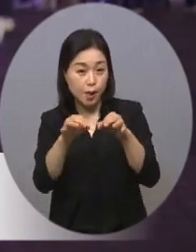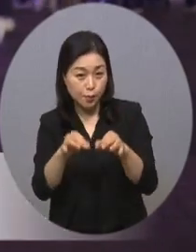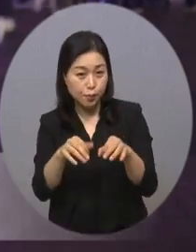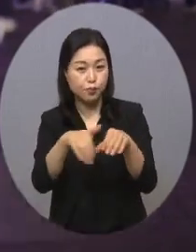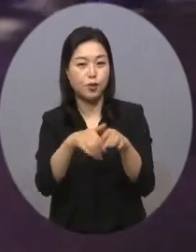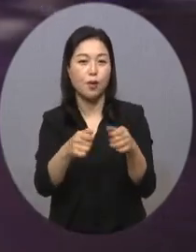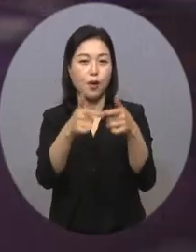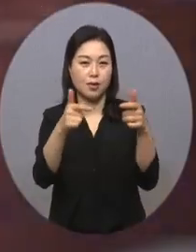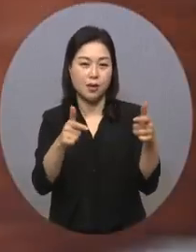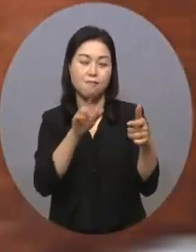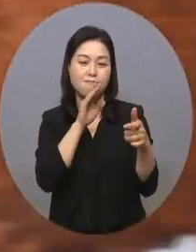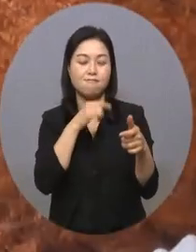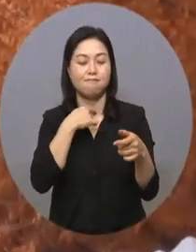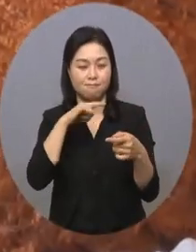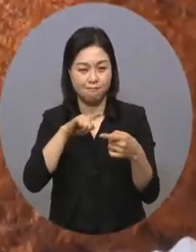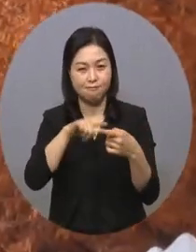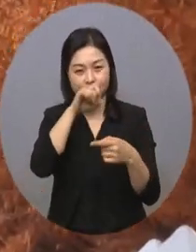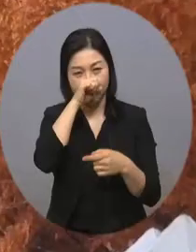같아요.